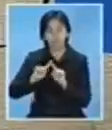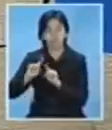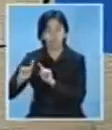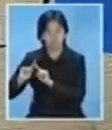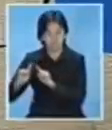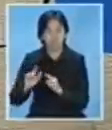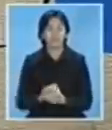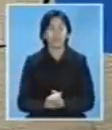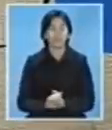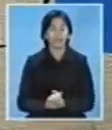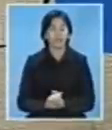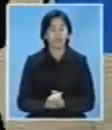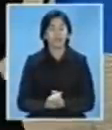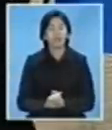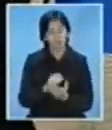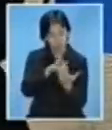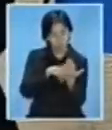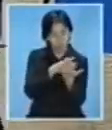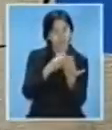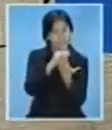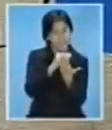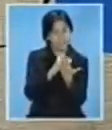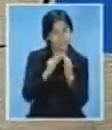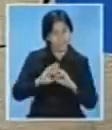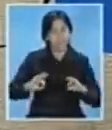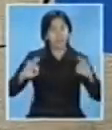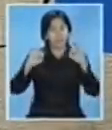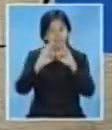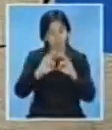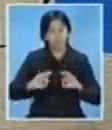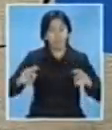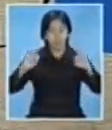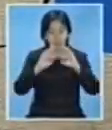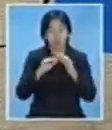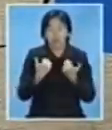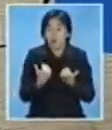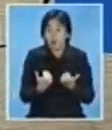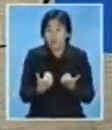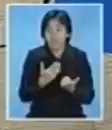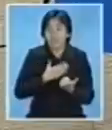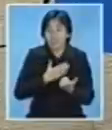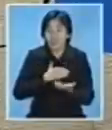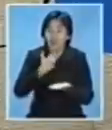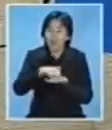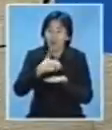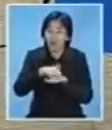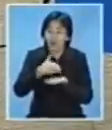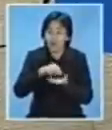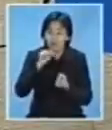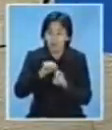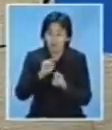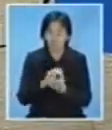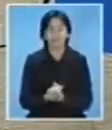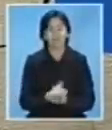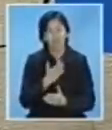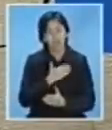ซึ่งเป็นสิ่งที่สำคัญมากๆแล้วก็มีหลากหลายมิติแต่ในวันนี้ดิฉันขอหยิบยกมากราบเรียนท่านเฉพาะเรื่องที่